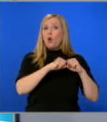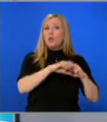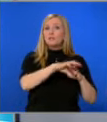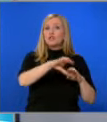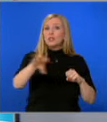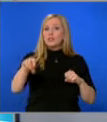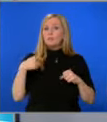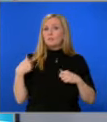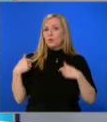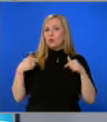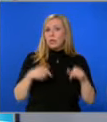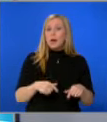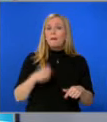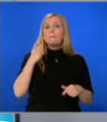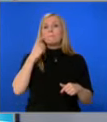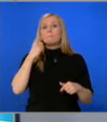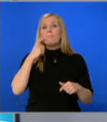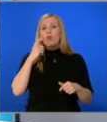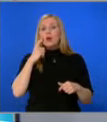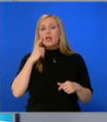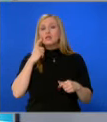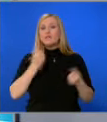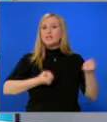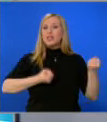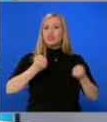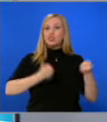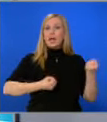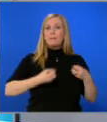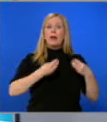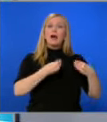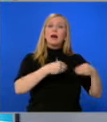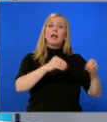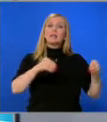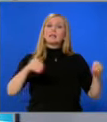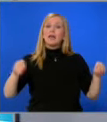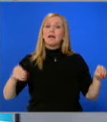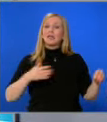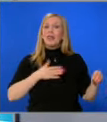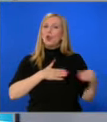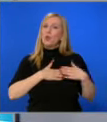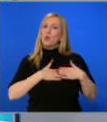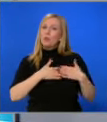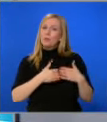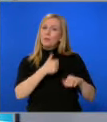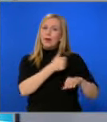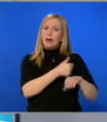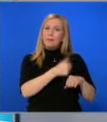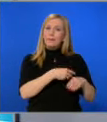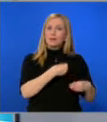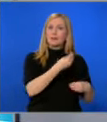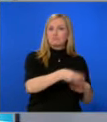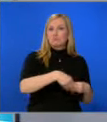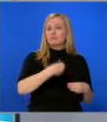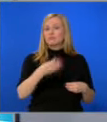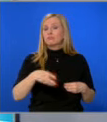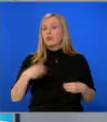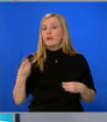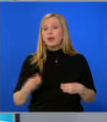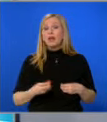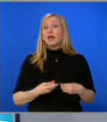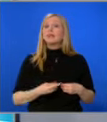до сега Борисов с джипката раздаваше на любимия му кмет или на този, който му харесва, или това ставаше с постановление на